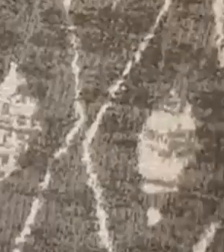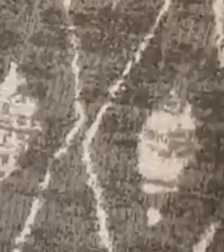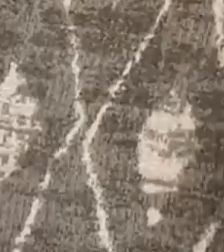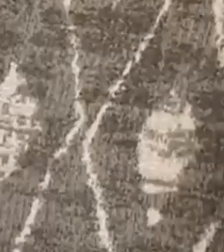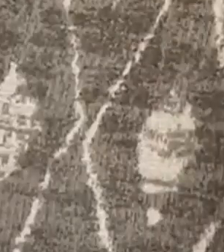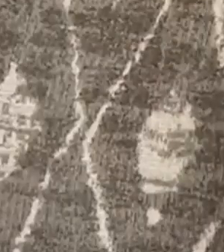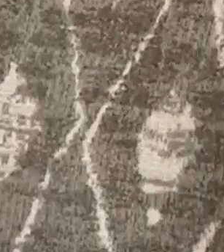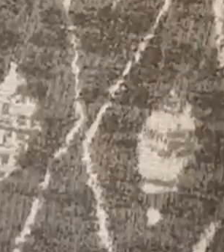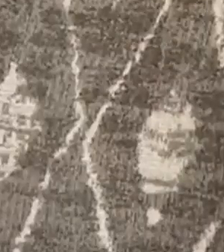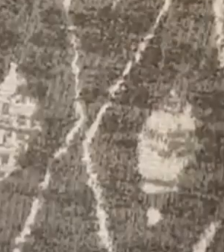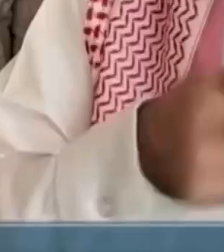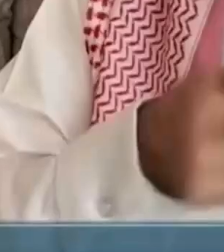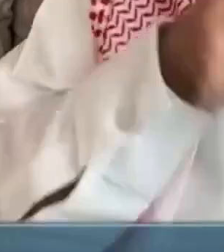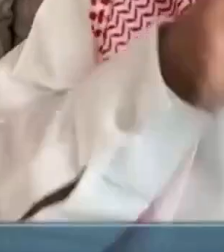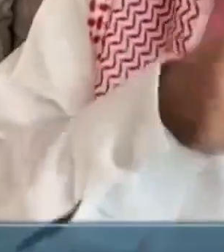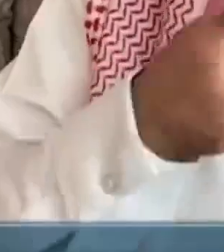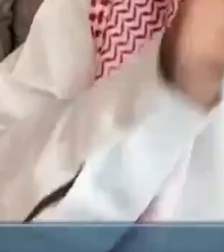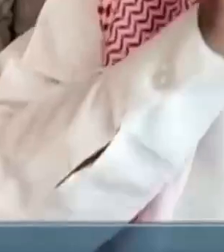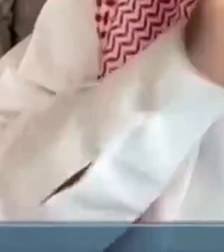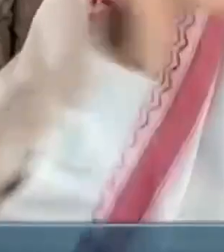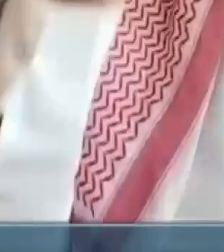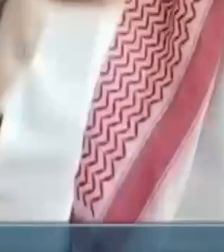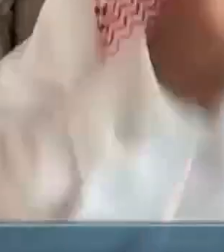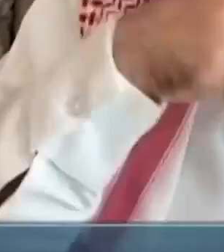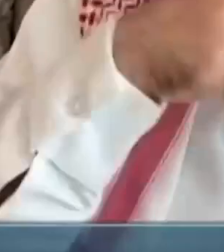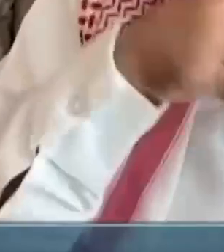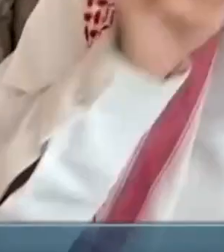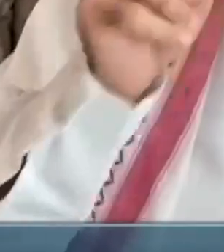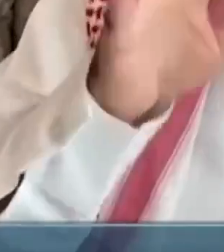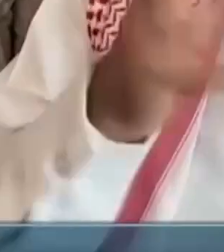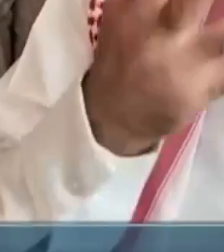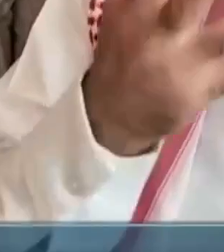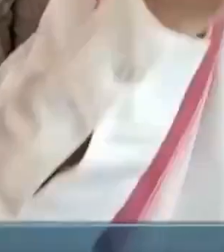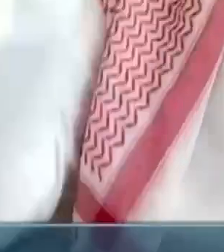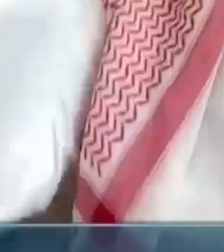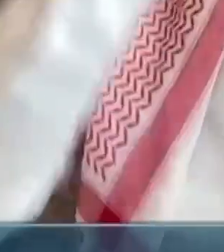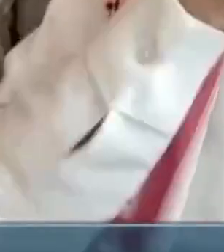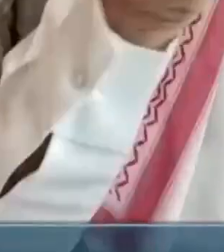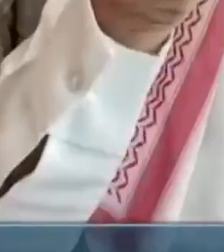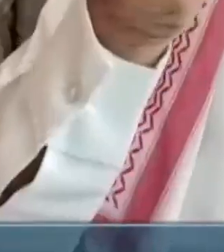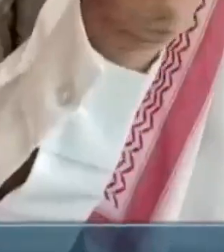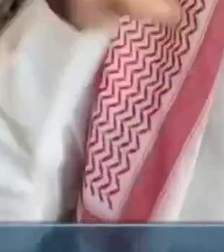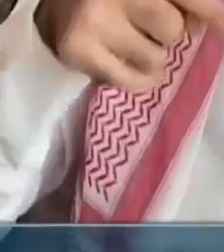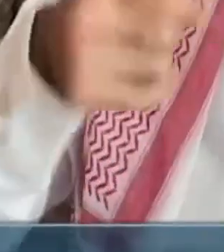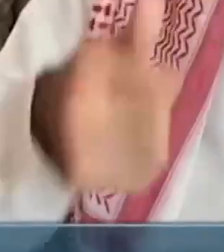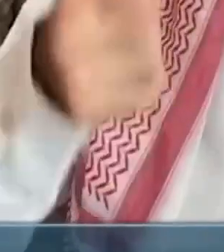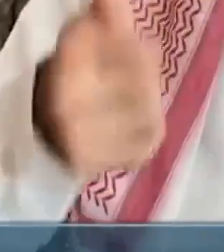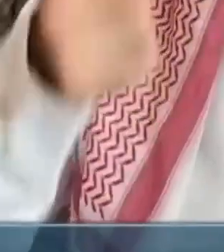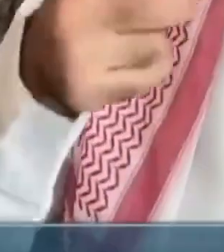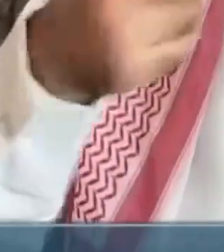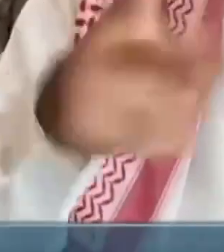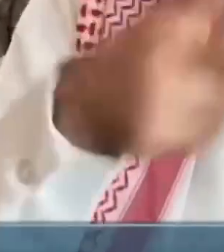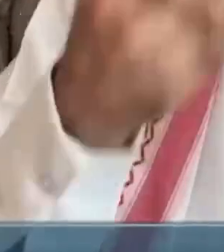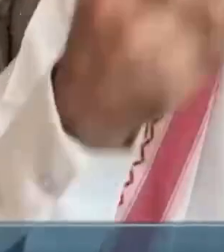السعوديه كذلك من الخليج يعني حتى في الامارات وكذلك في اشقائنا من دوله عمان ودول الخليج كامله انه في السابق يعني تقريبا عش